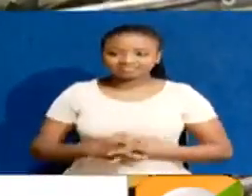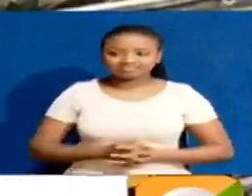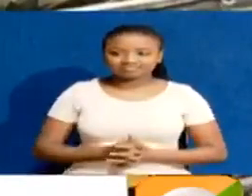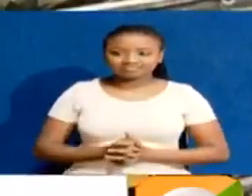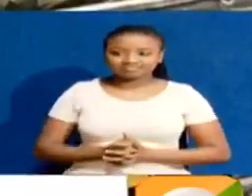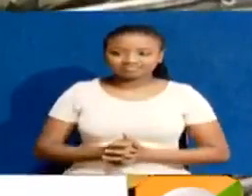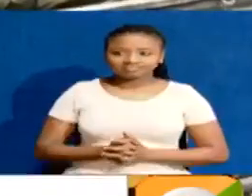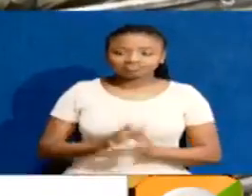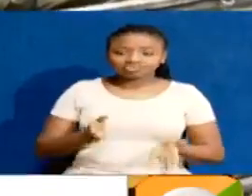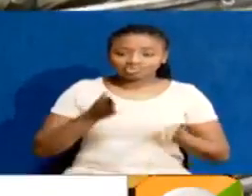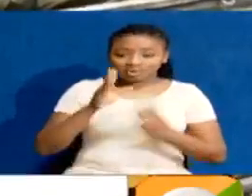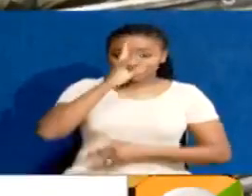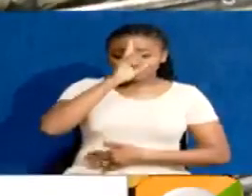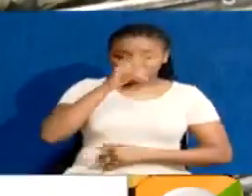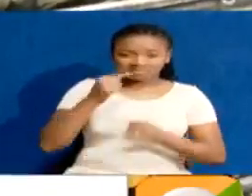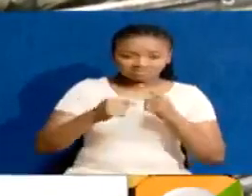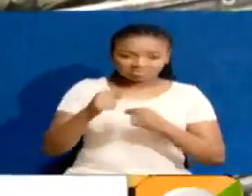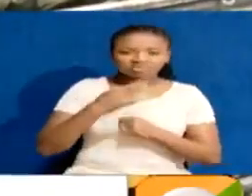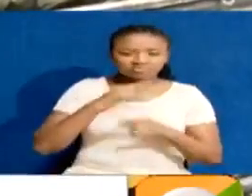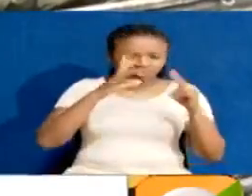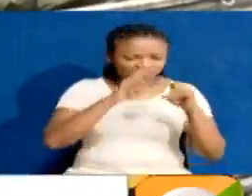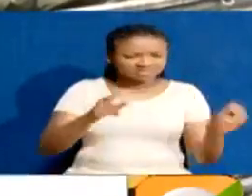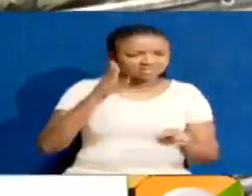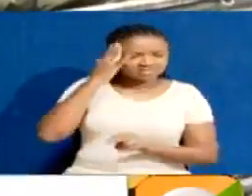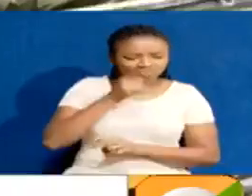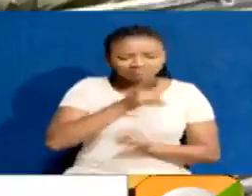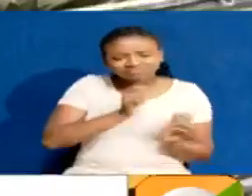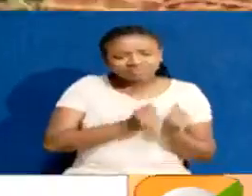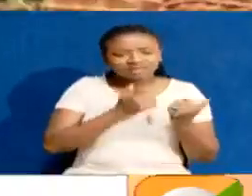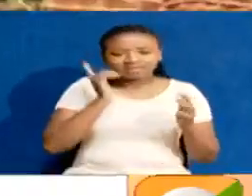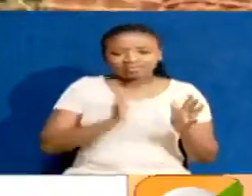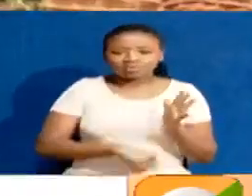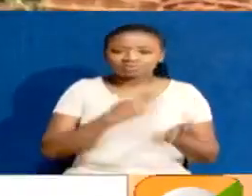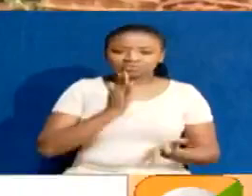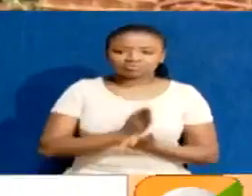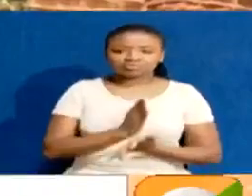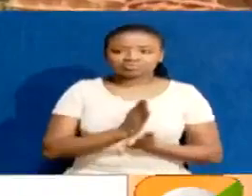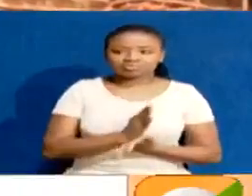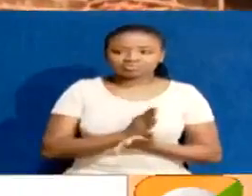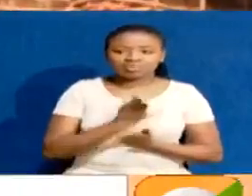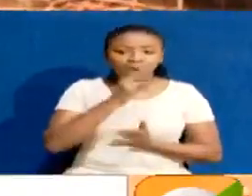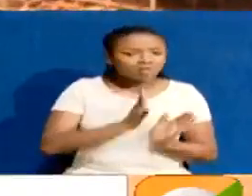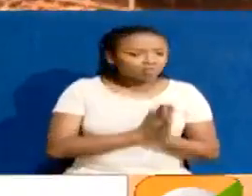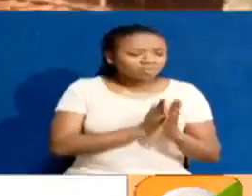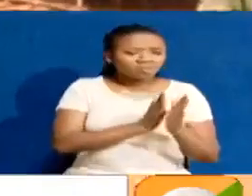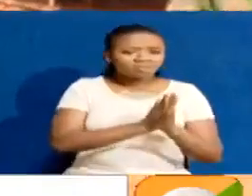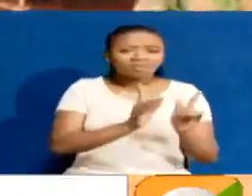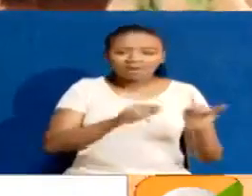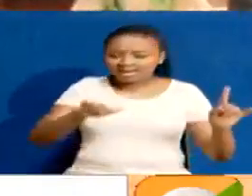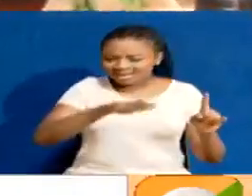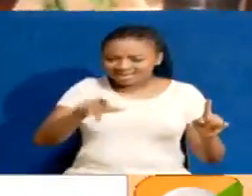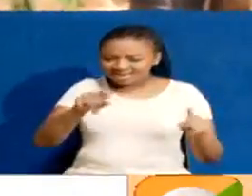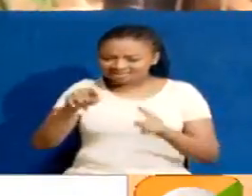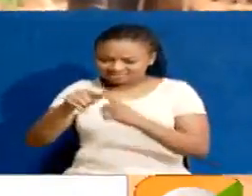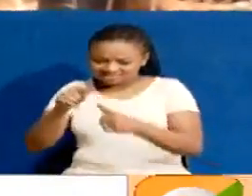Kwa sasa maafisa wa upelelezi wanajaribu kutegua kitendawili cha kilichojiri kwa watu hao watatu waliokuwa pamoja, ila sehemu za